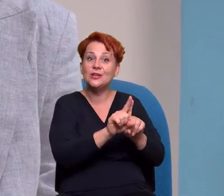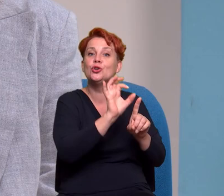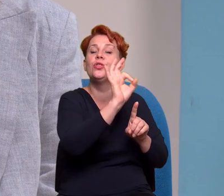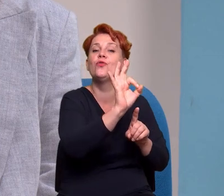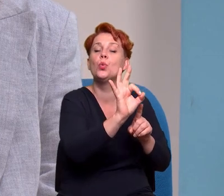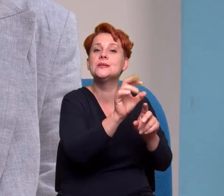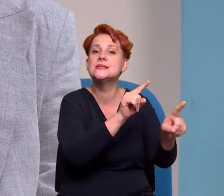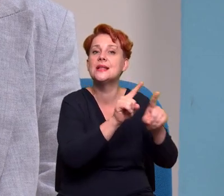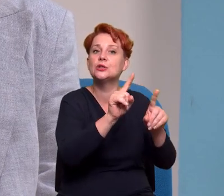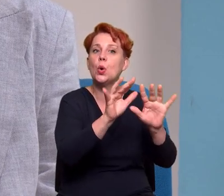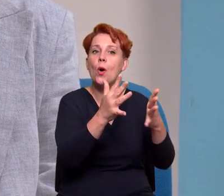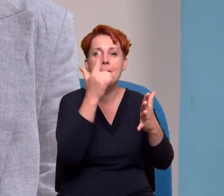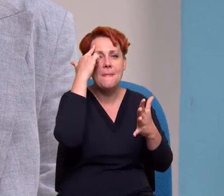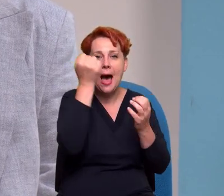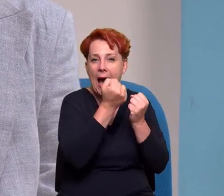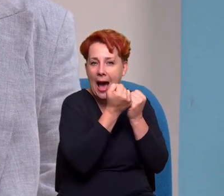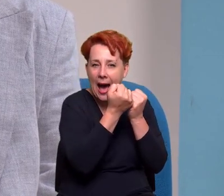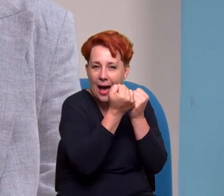materialnego nośnika pamięci